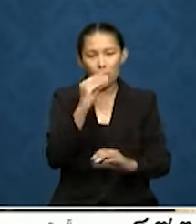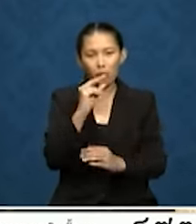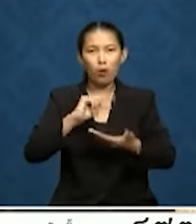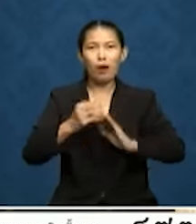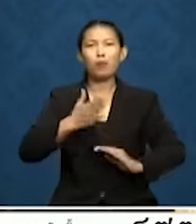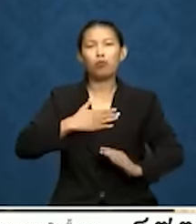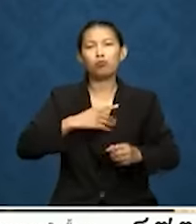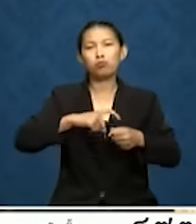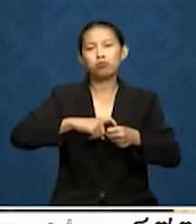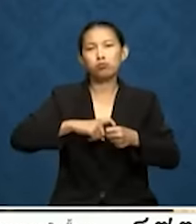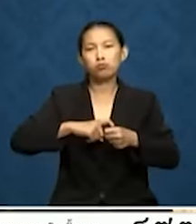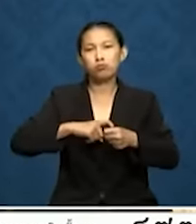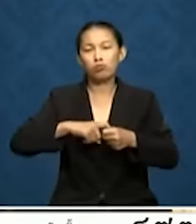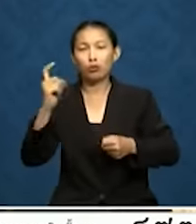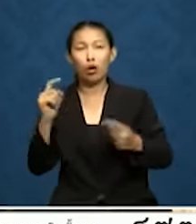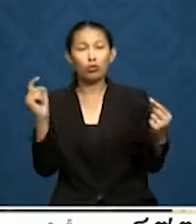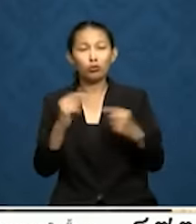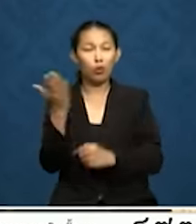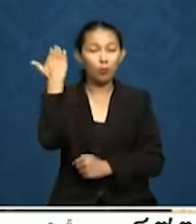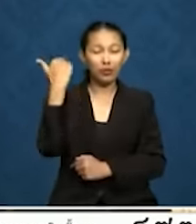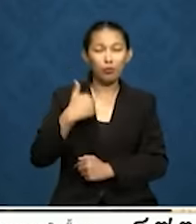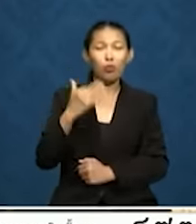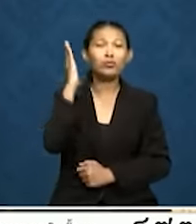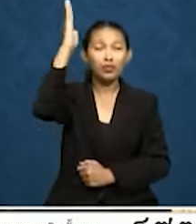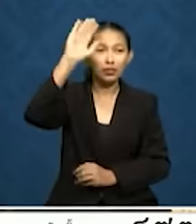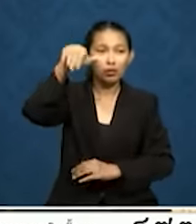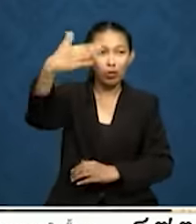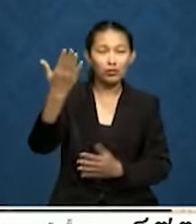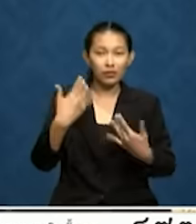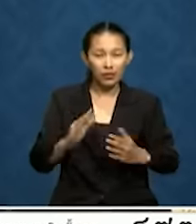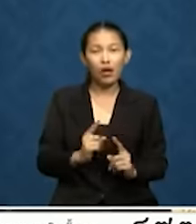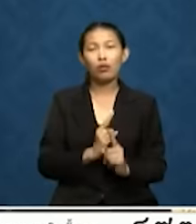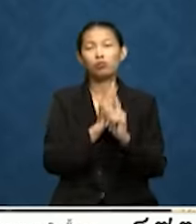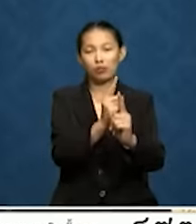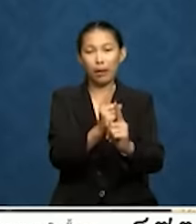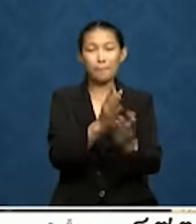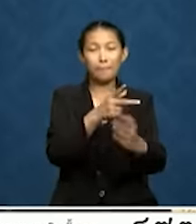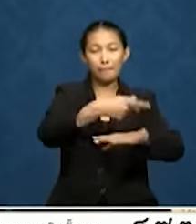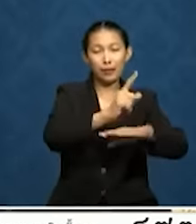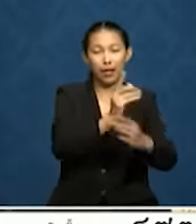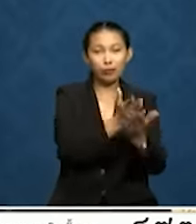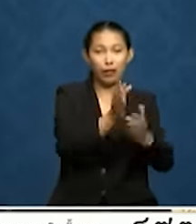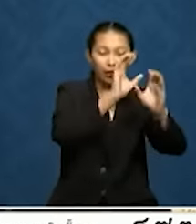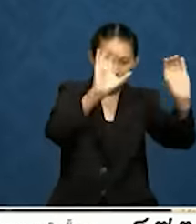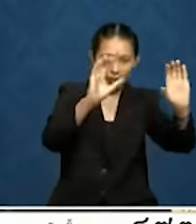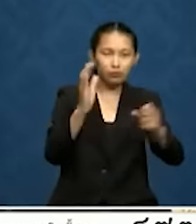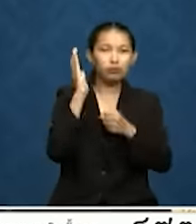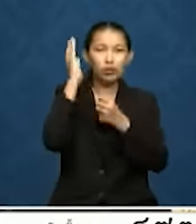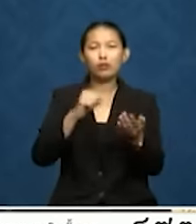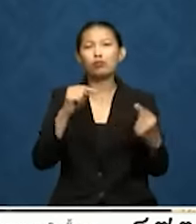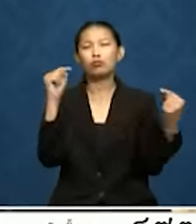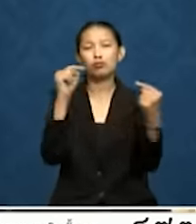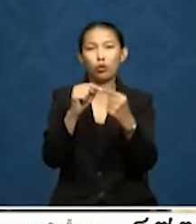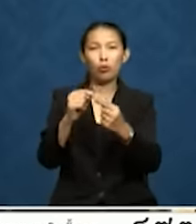อนคำพูดที่ผมได้เสนอเป็นครั้งแรกและให้เป็นไปตามที่ประธานวิปรัฐบาลได้แถลงต่อท่านประธ